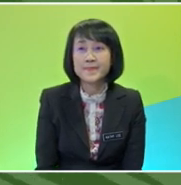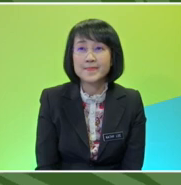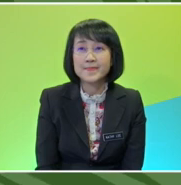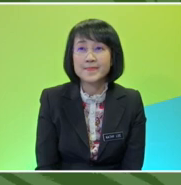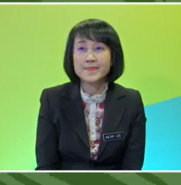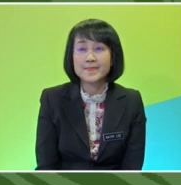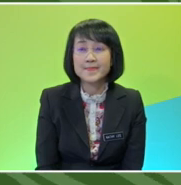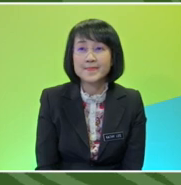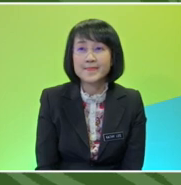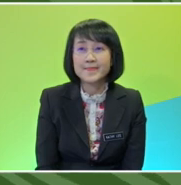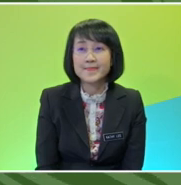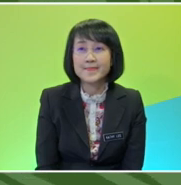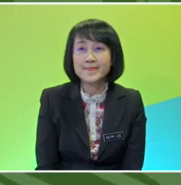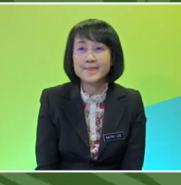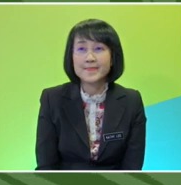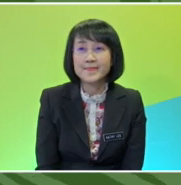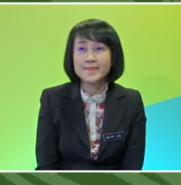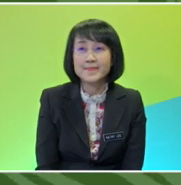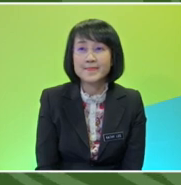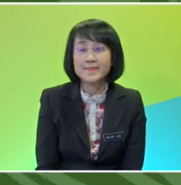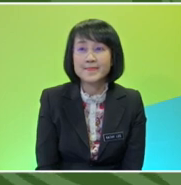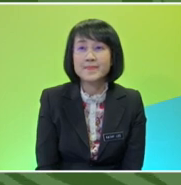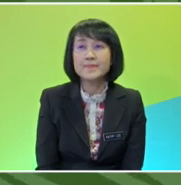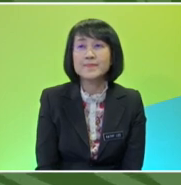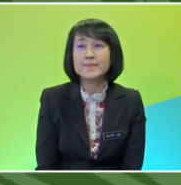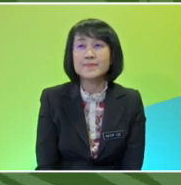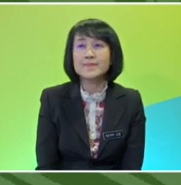Oke meningkatkan